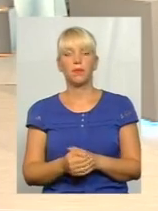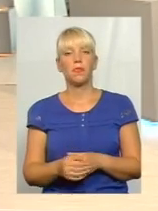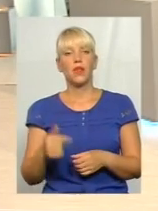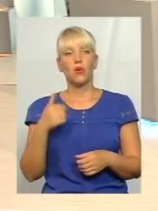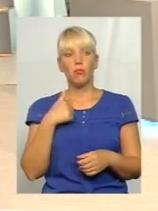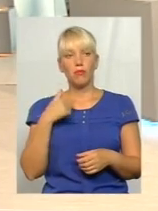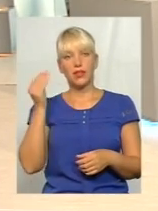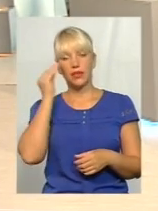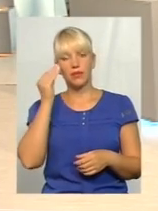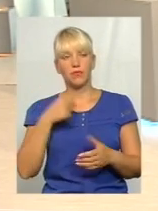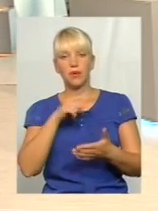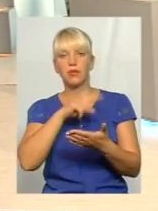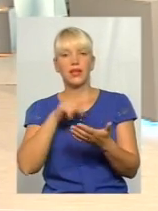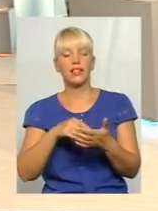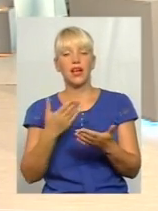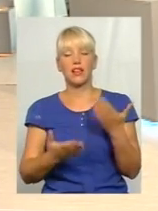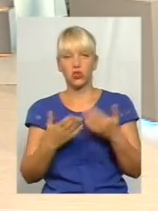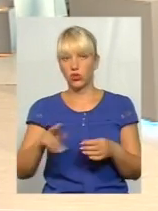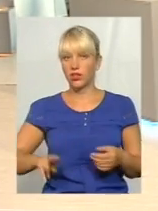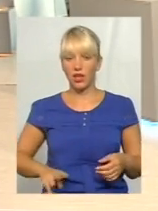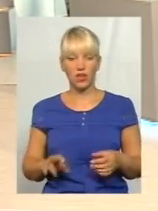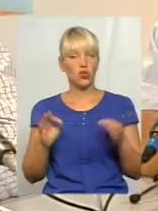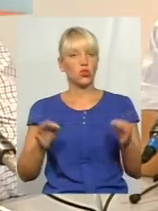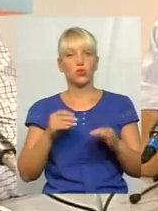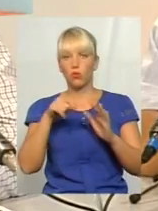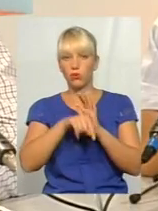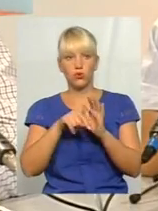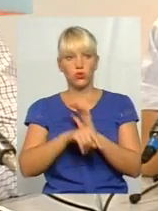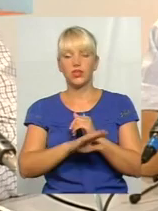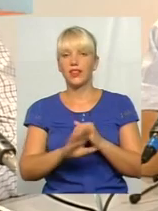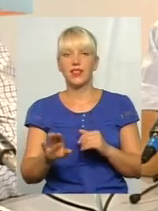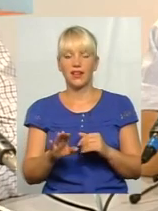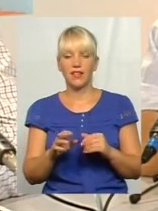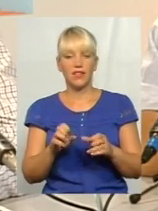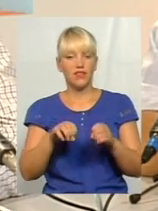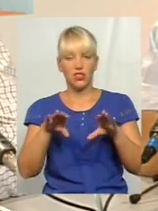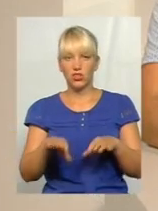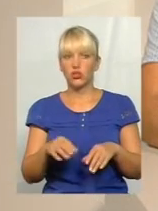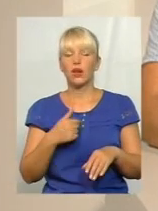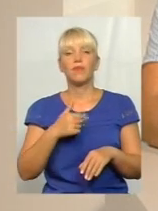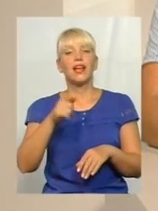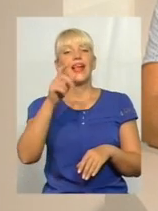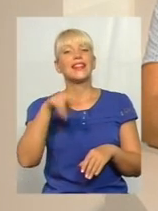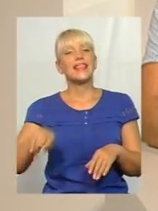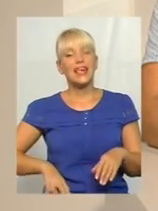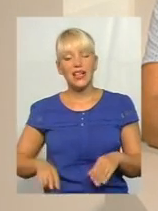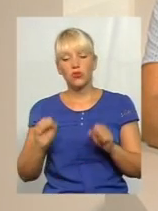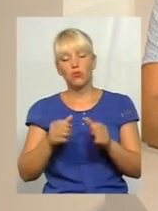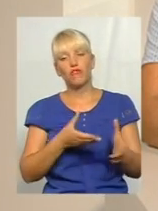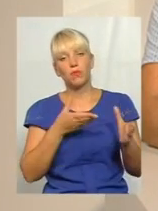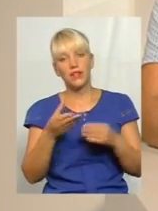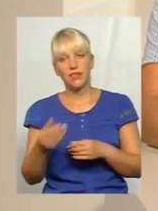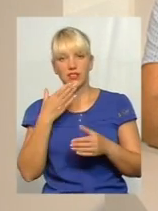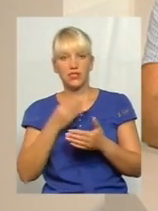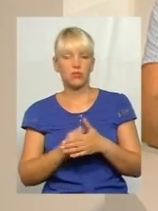того що Говори Що там директор в чого не вирішує так по суті Ні я наголошую не він вирішує не він вирішує він може впливати він може власним